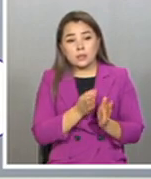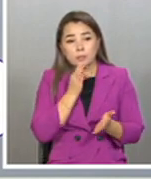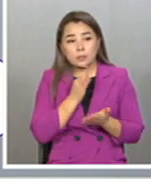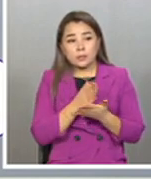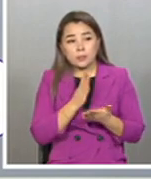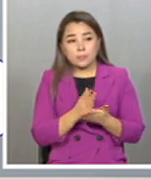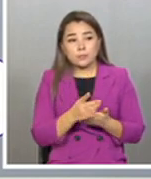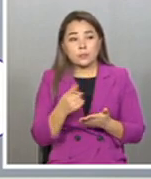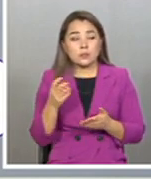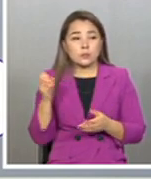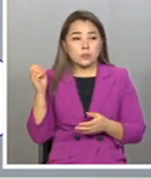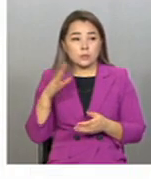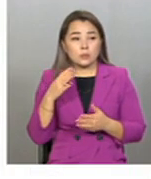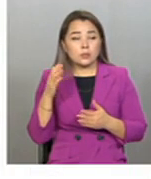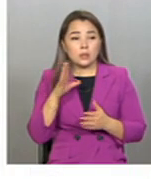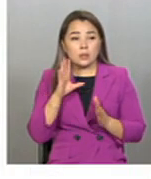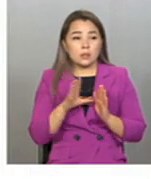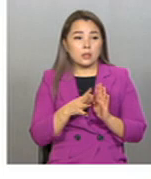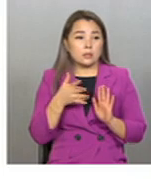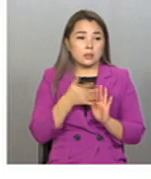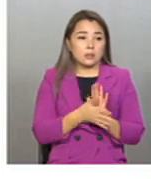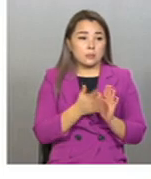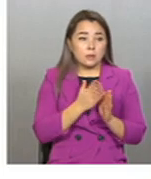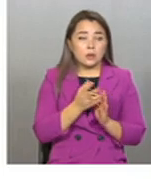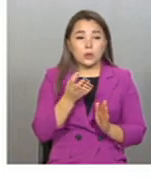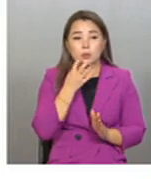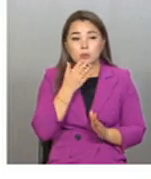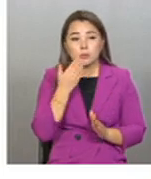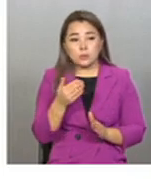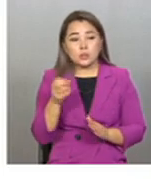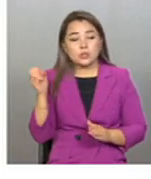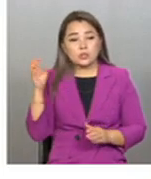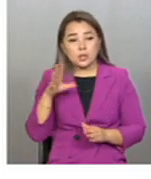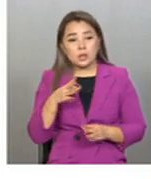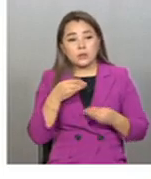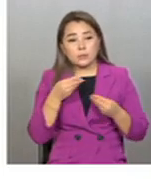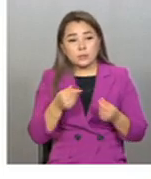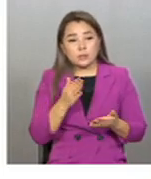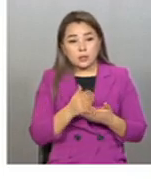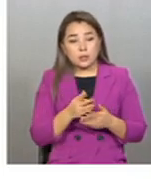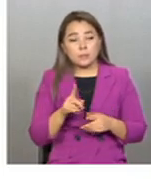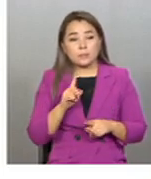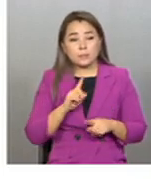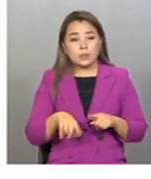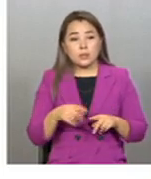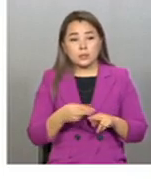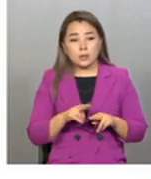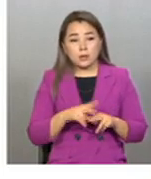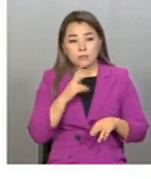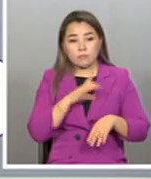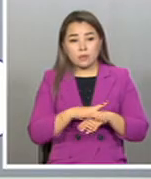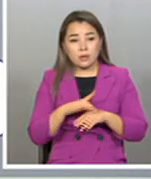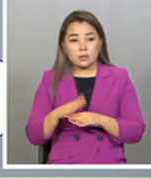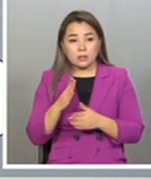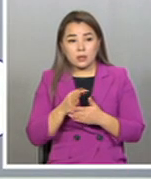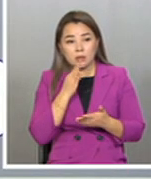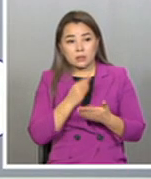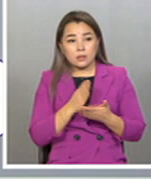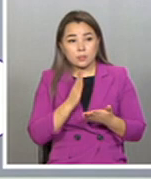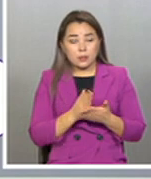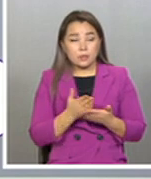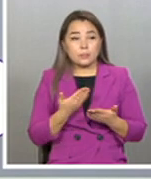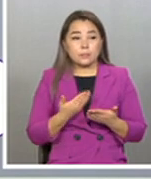күн радиациясы, жылу, жарықтың әсері бірден бір әсер етуші факторлардың бірі болып табылады.